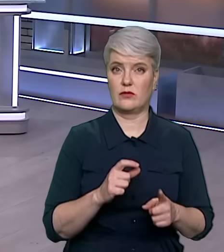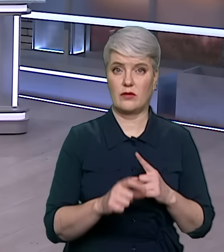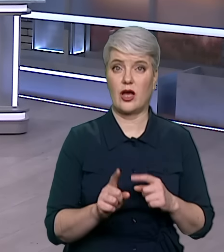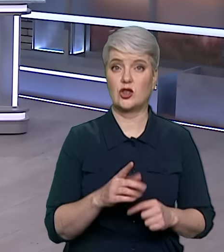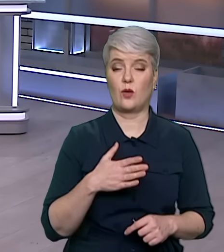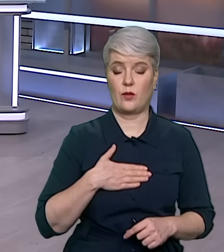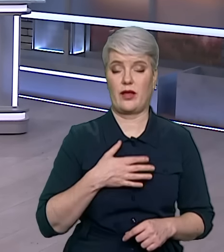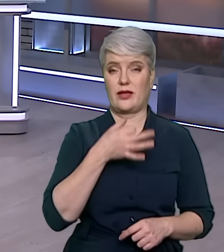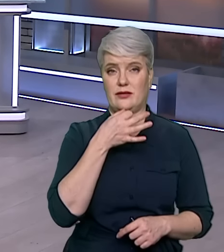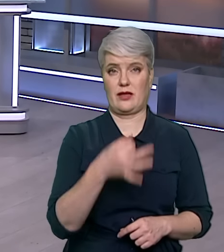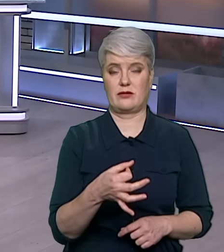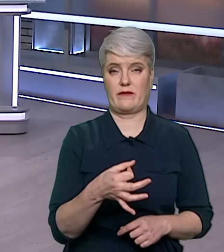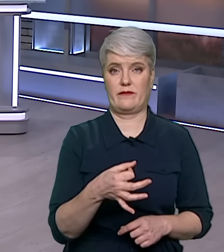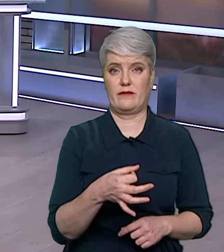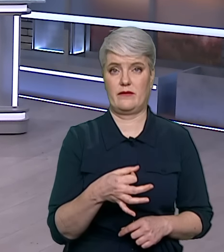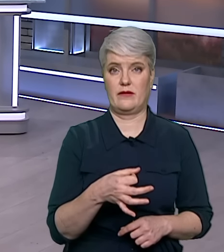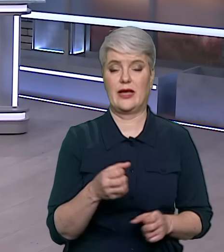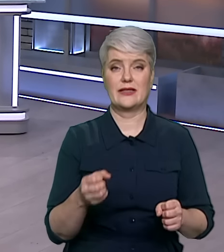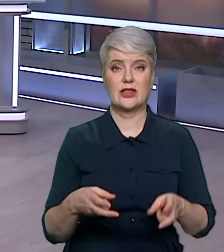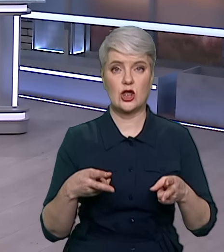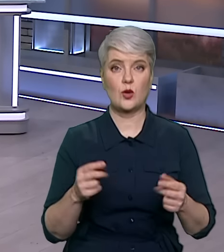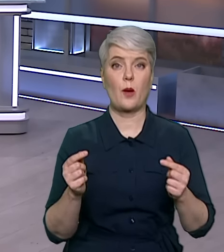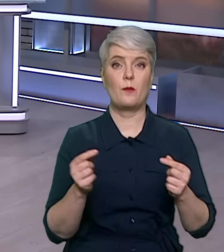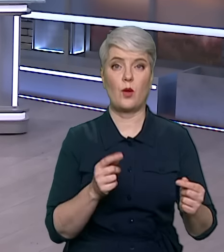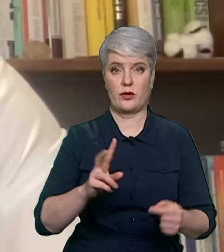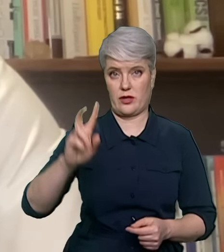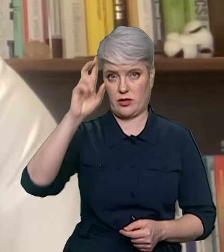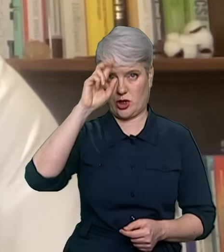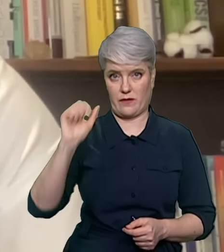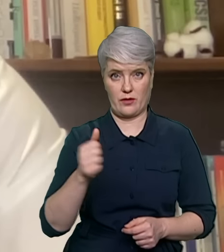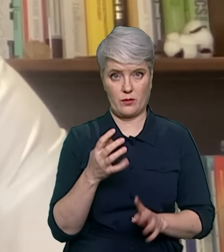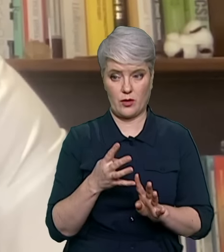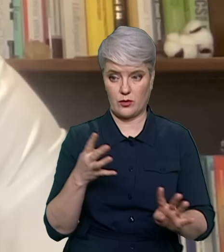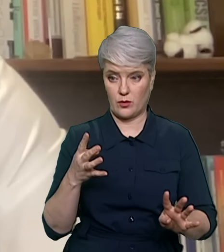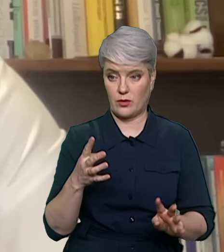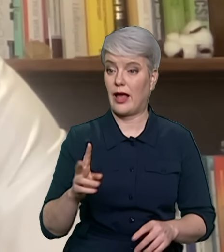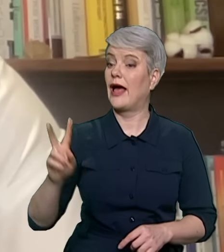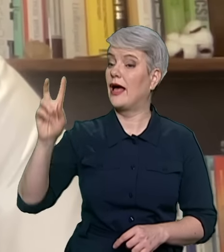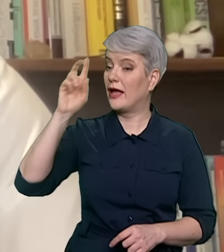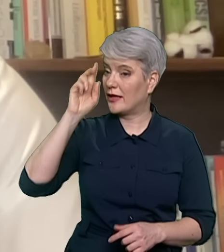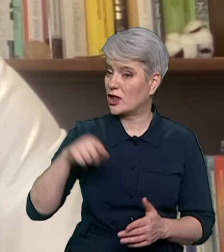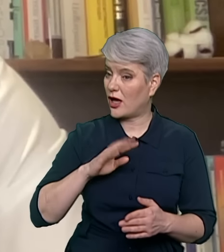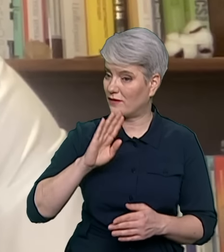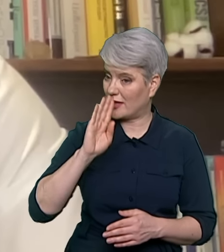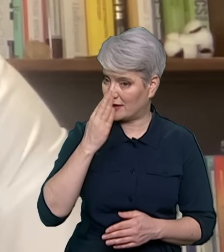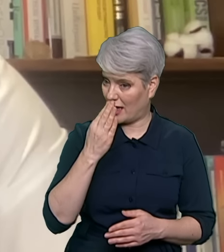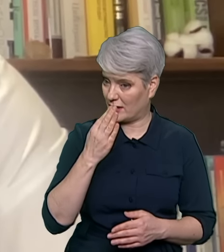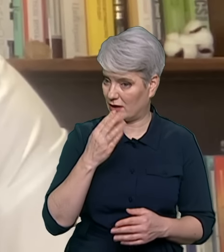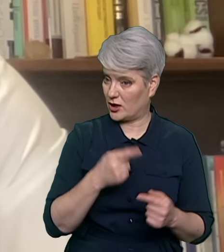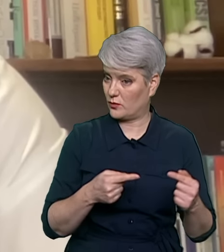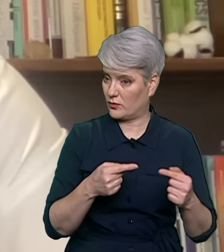що я сказав, те, що це злочини проти держави, перш за все. Це державна зрада.